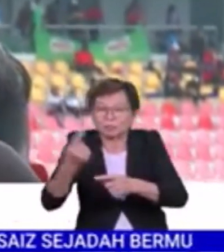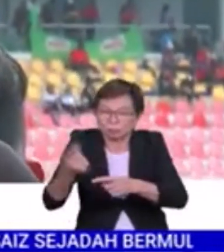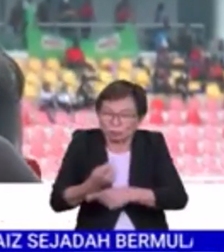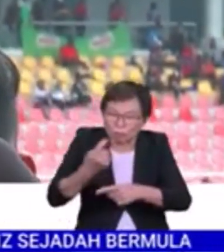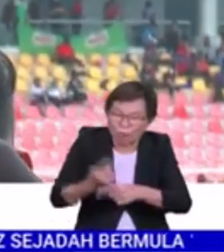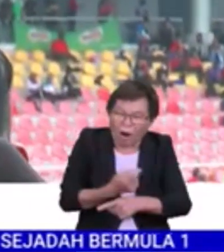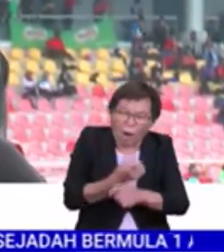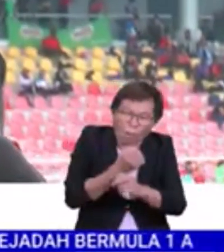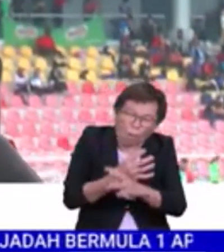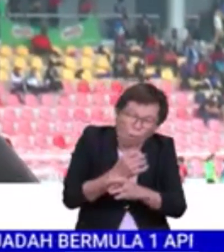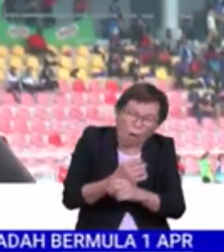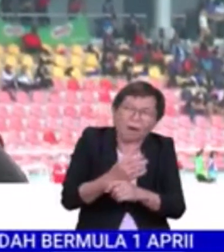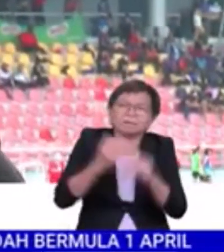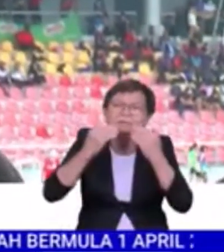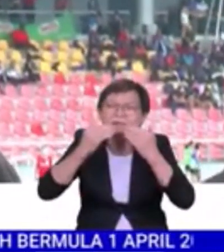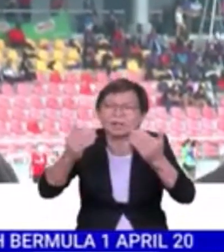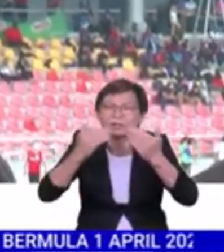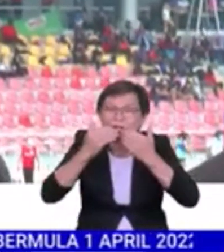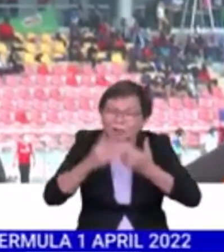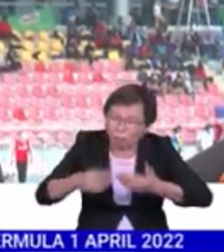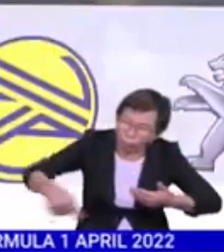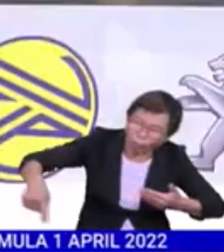smart. And thank you very much.